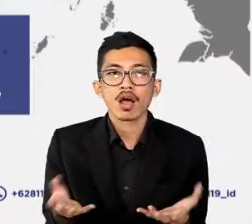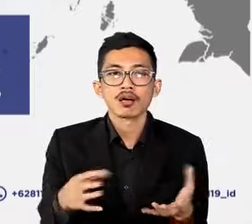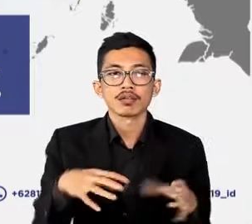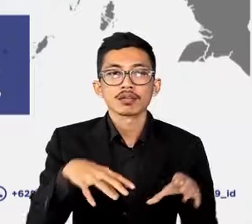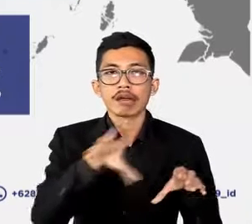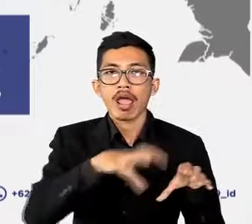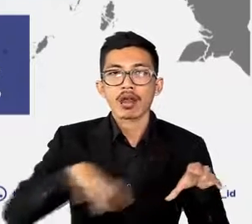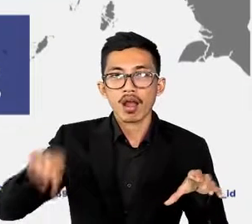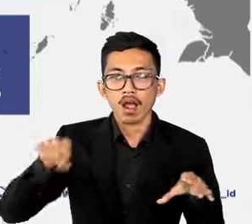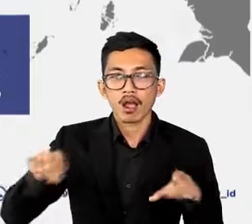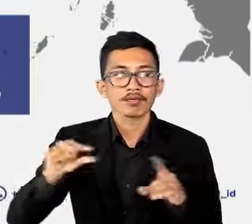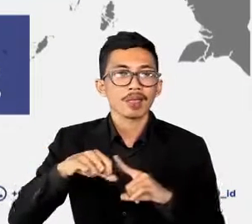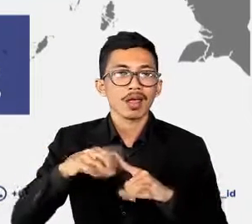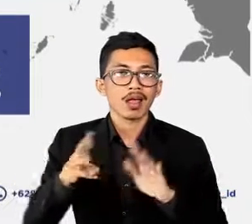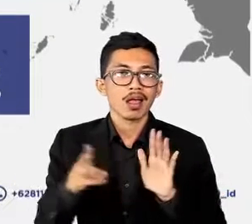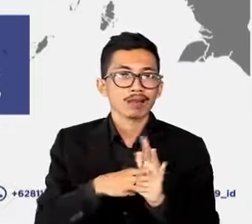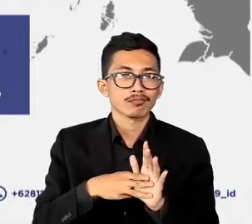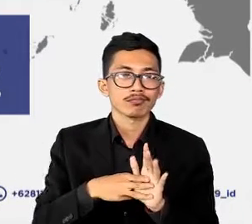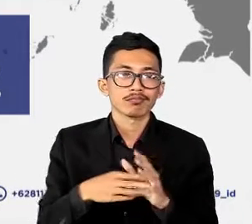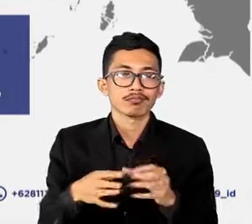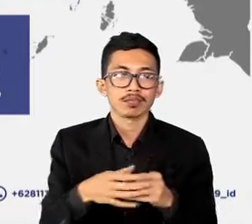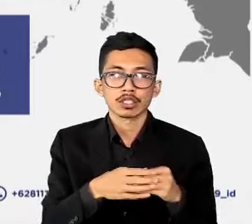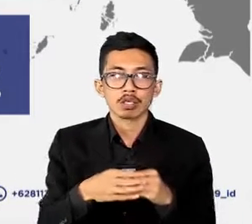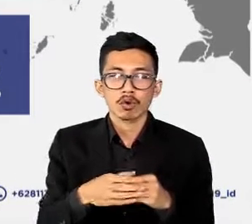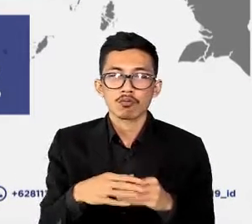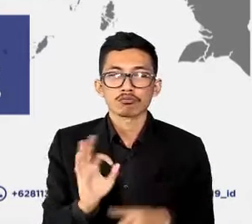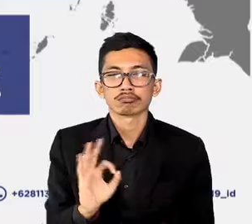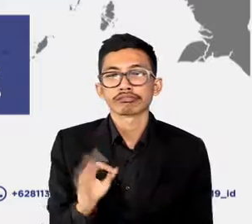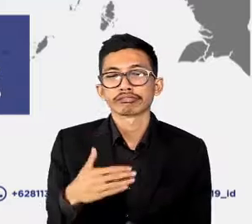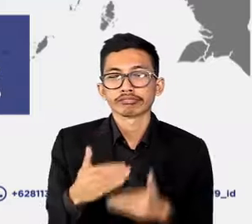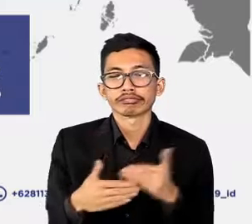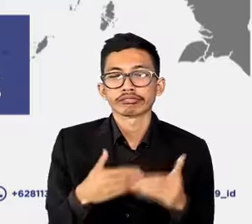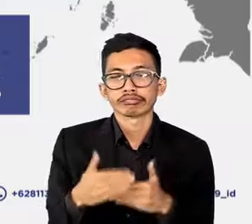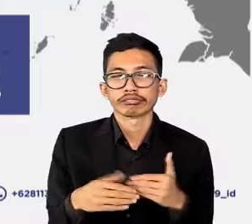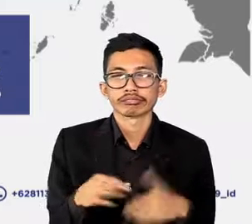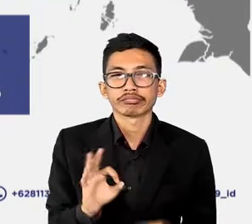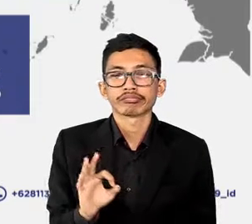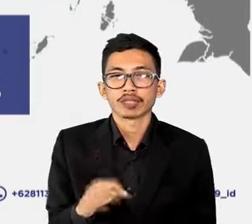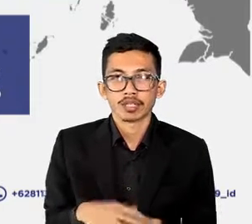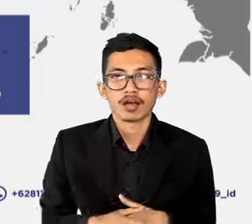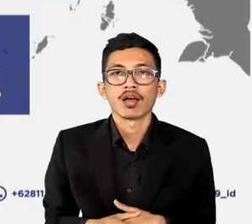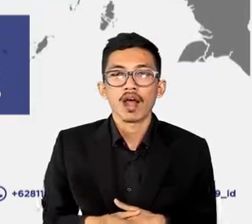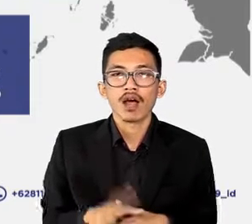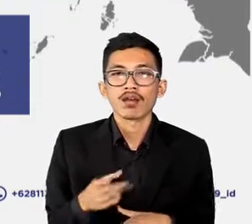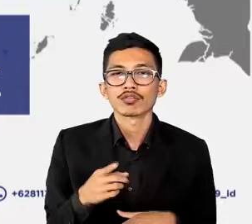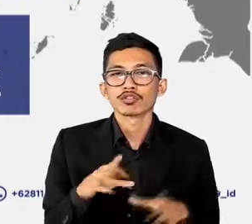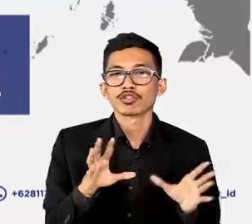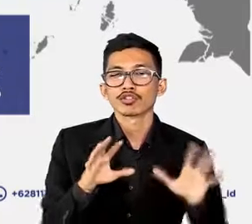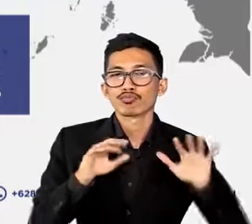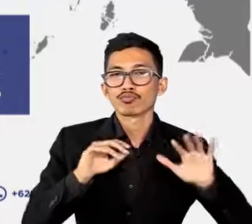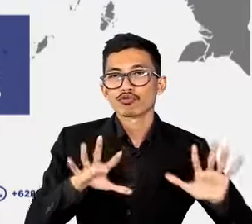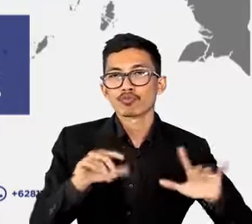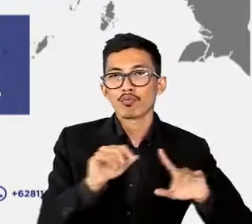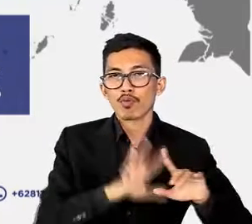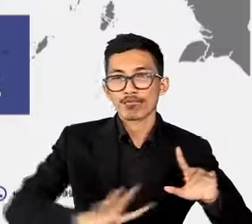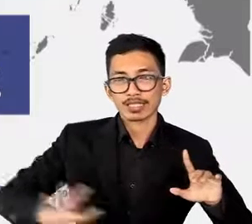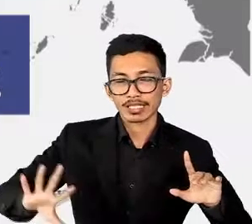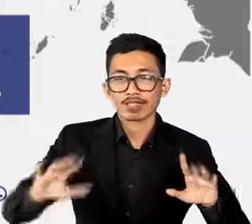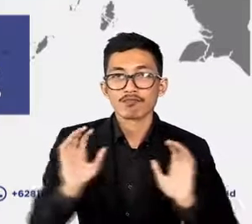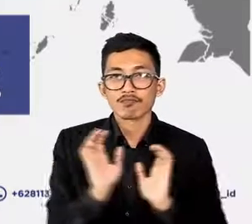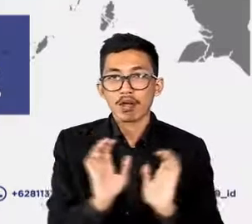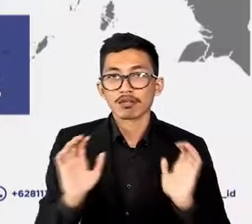belum melaksanakan PPKI micro dengan baik 10 provinsi yang paling banyak desa atau kelurahan nya yang belum membentuk